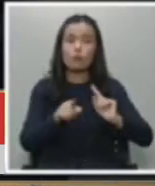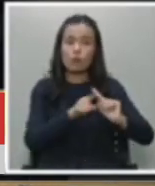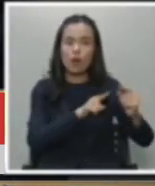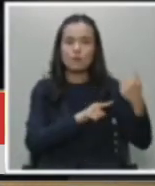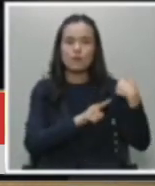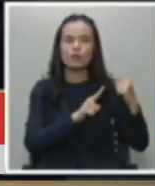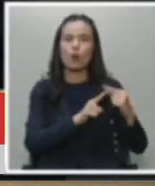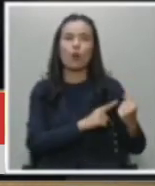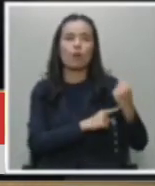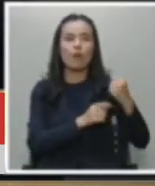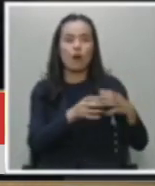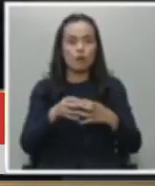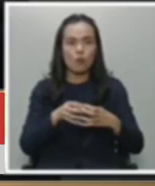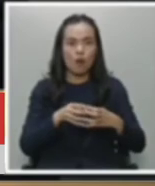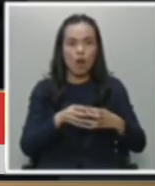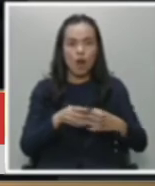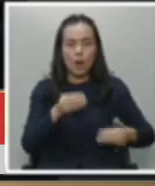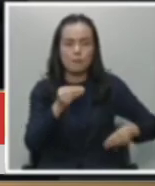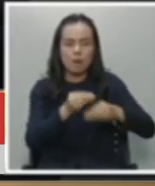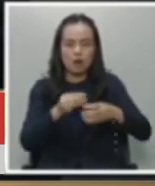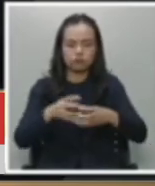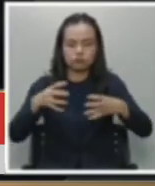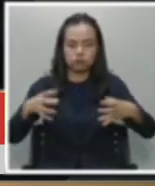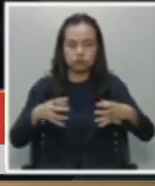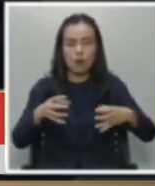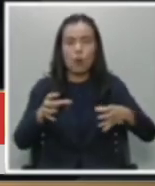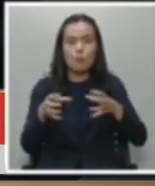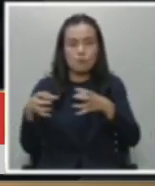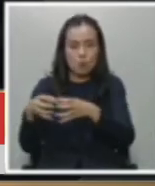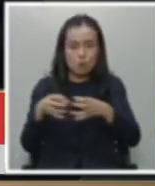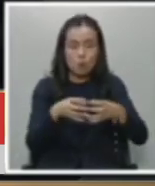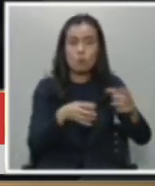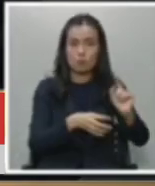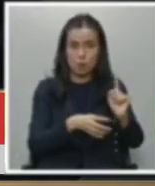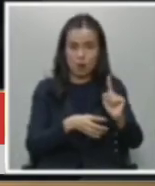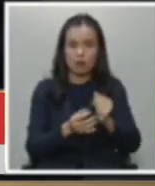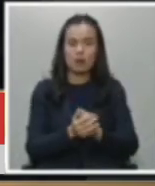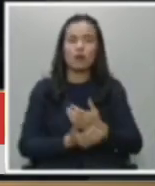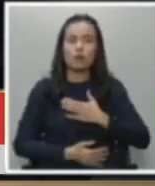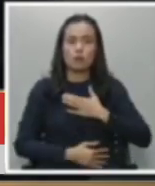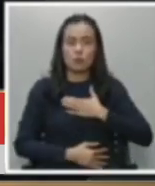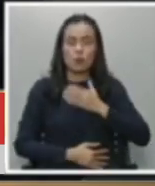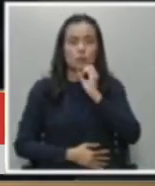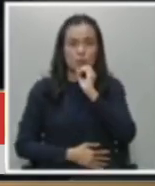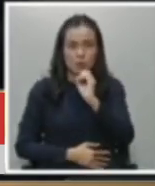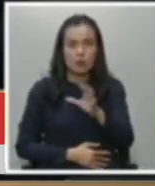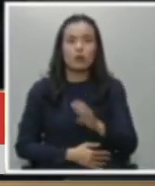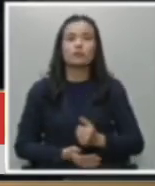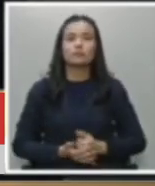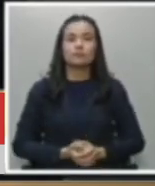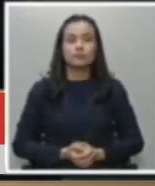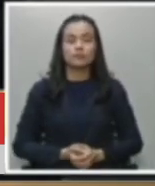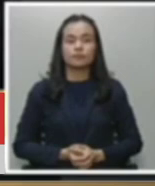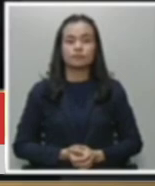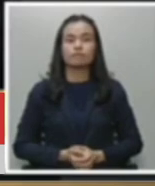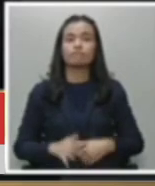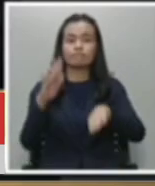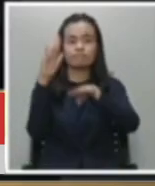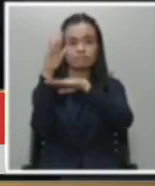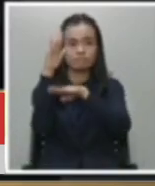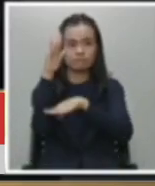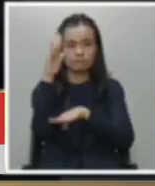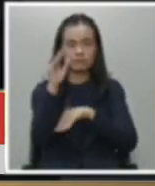ำลังในส่วนไหนเข้ามาเพิ่มเติมอย่างไรนะครับขออนุญาตเรียนว่าในการดำเนินการ